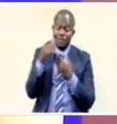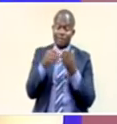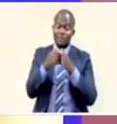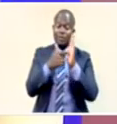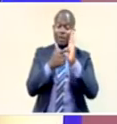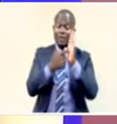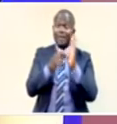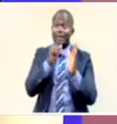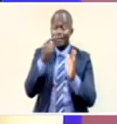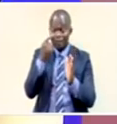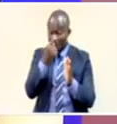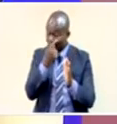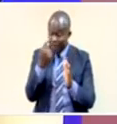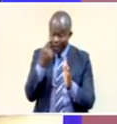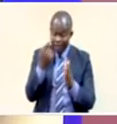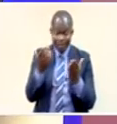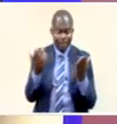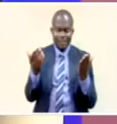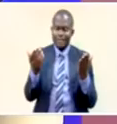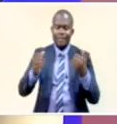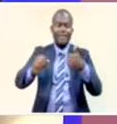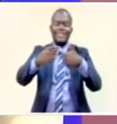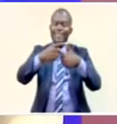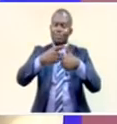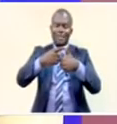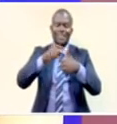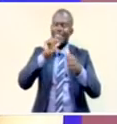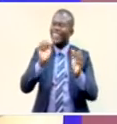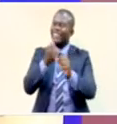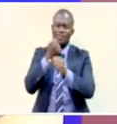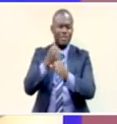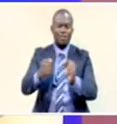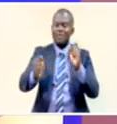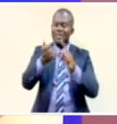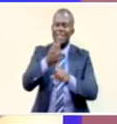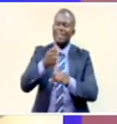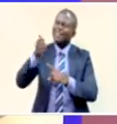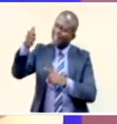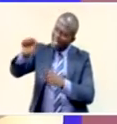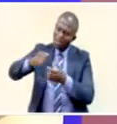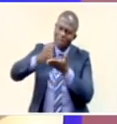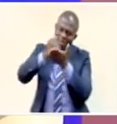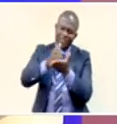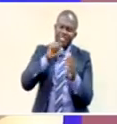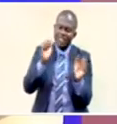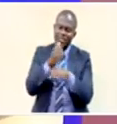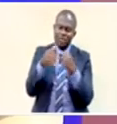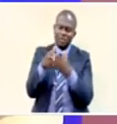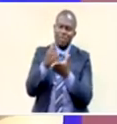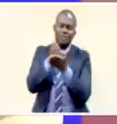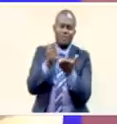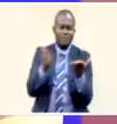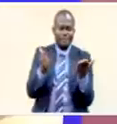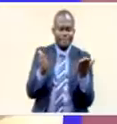ukabereka ntibabone icya mbere ni uko ntacyo bageraho na rimwe nabo babafasha ntacyo bashobora kubagezaho ntibishoboka